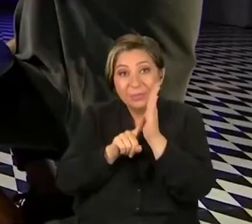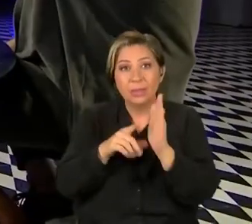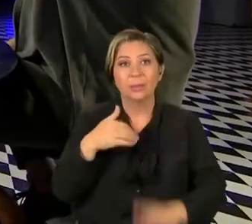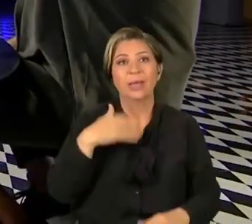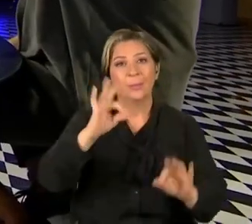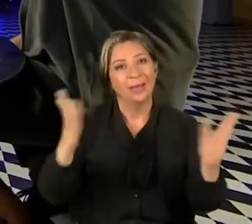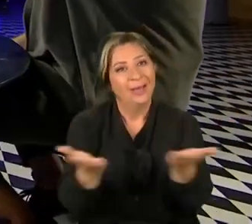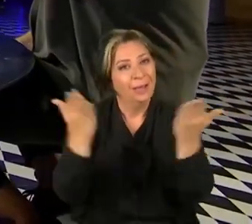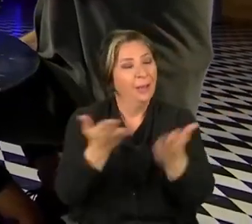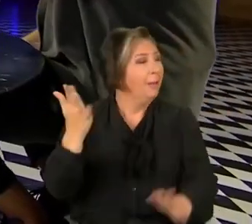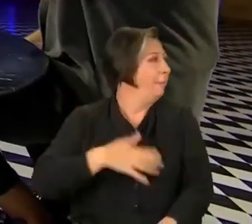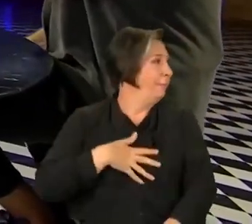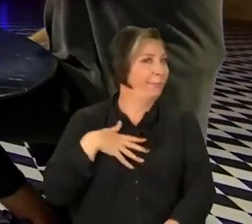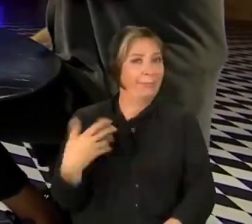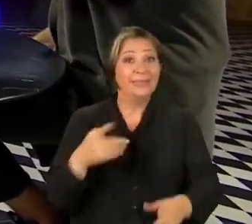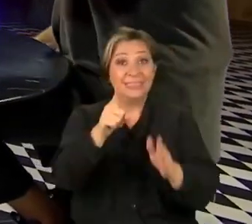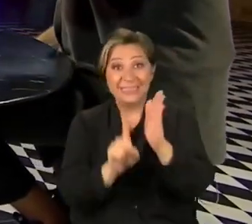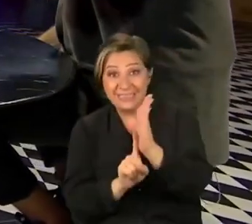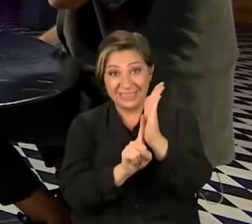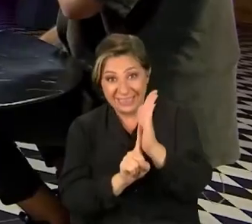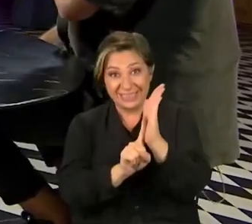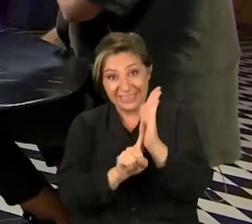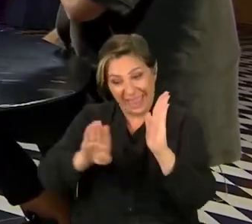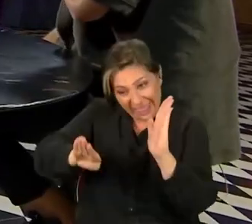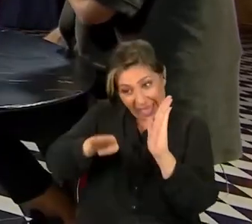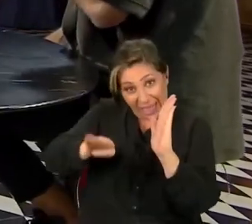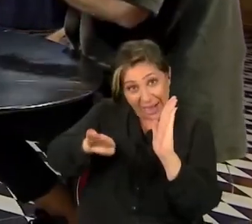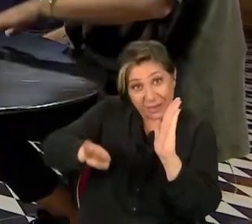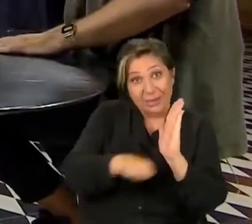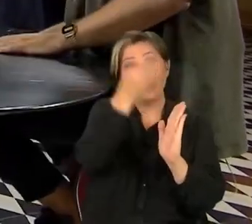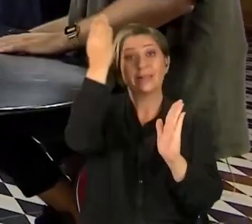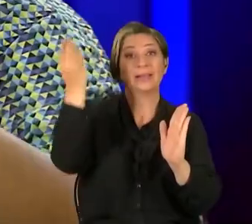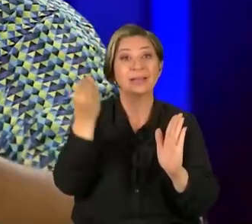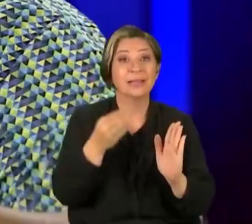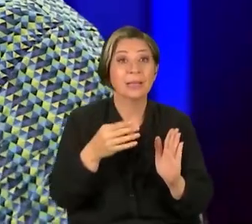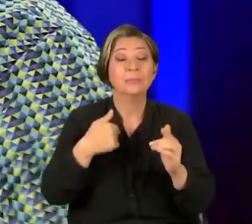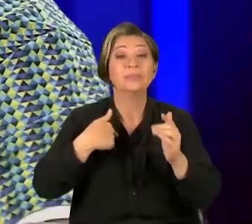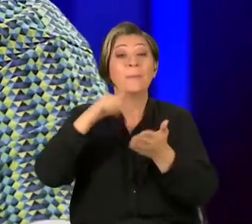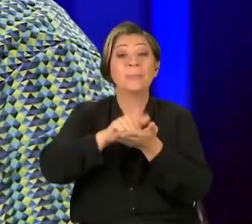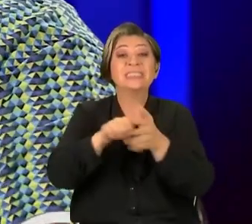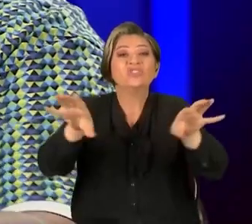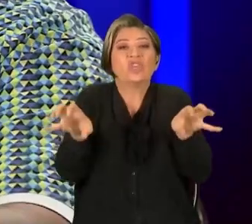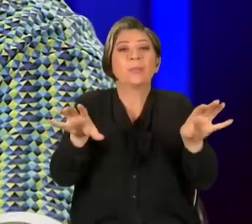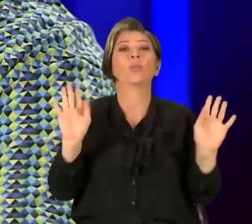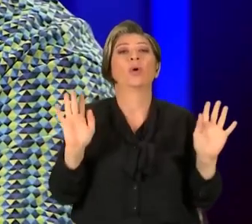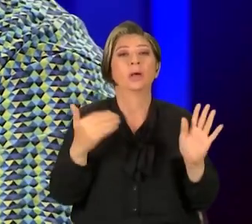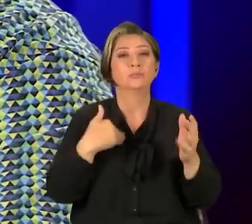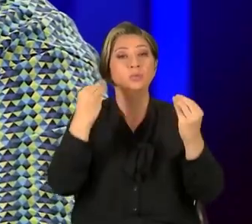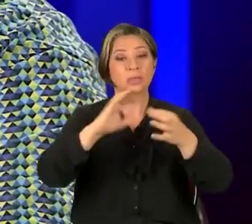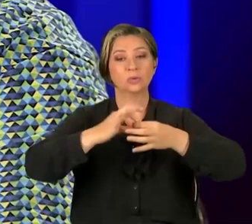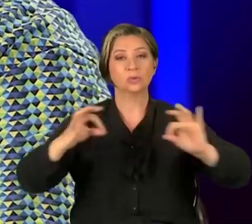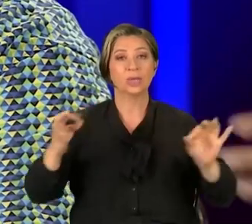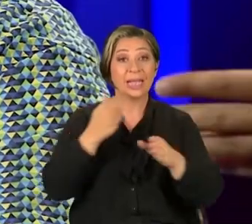çocuğa ben sürekli övmek zorunda mıyım bilmiyorum siz dipten gelen dalgasınız o kadar çekmiyor bizi basın çekmiyor çekmiyor Çünkü güzel sözler